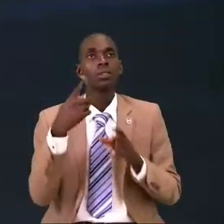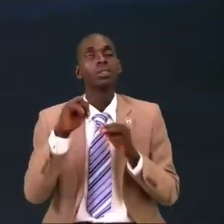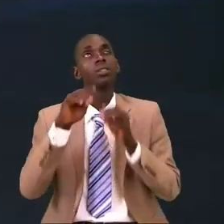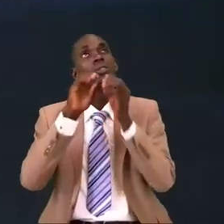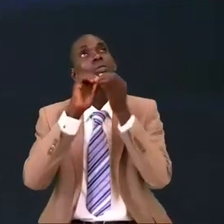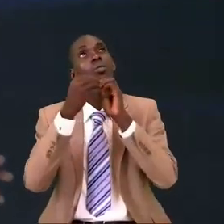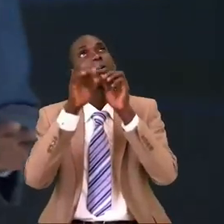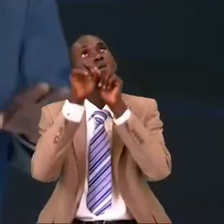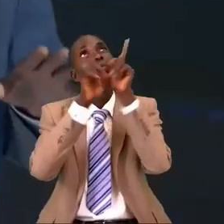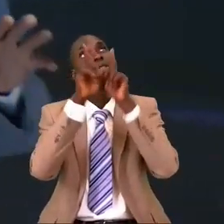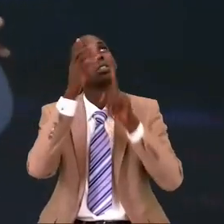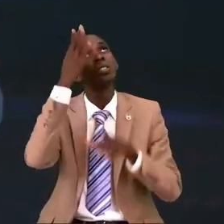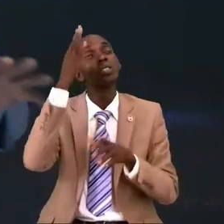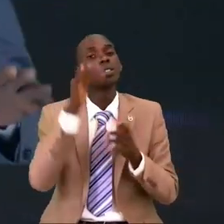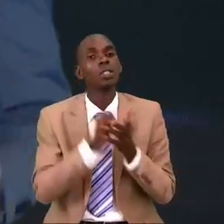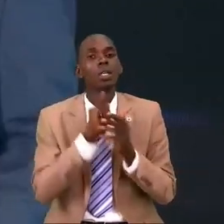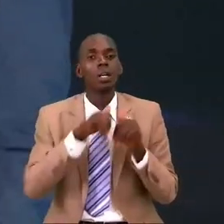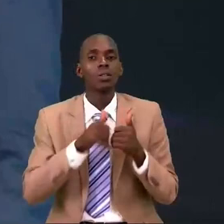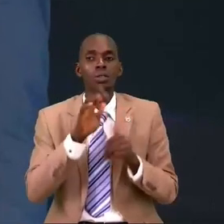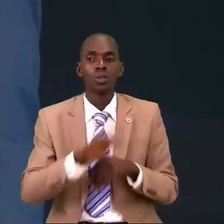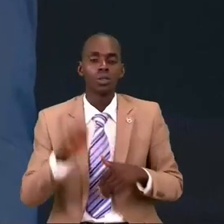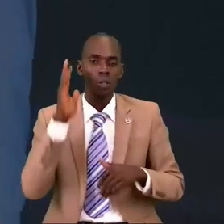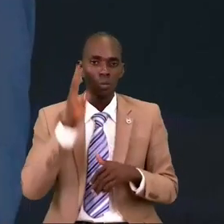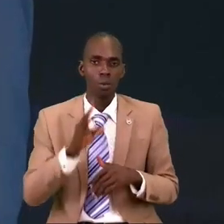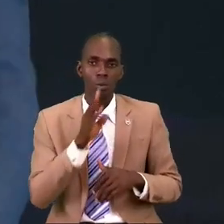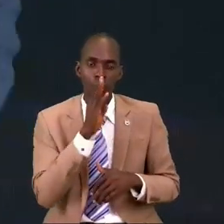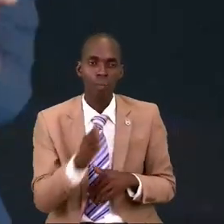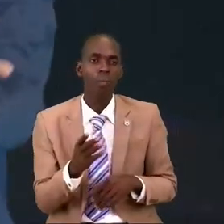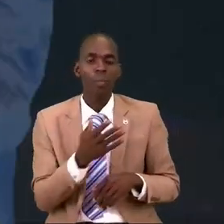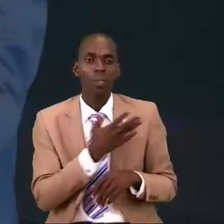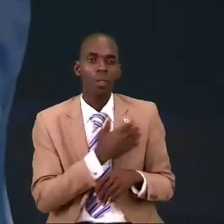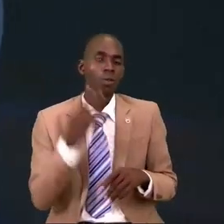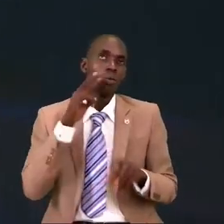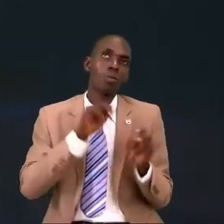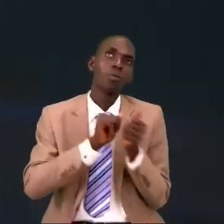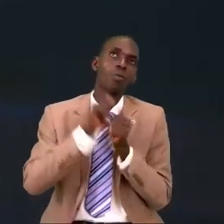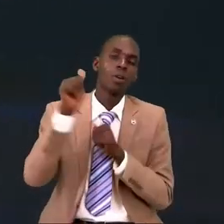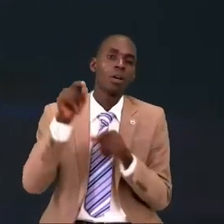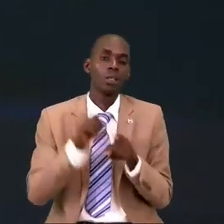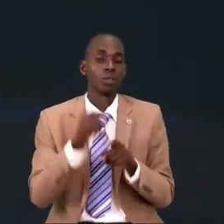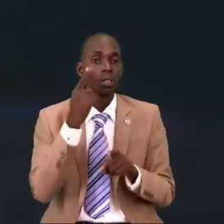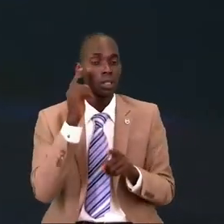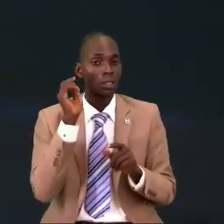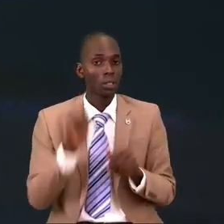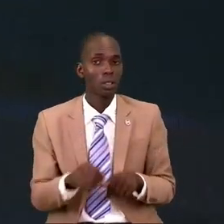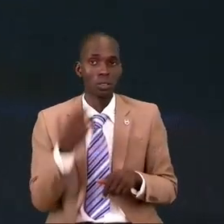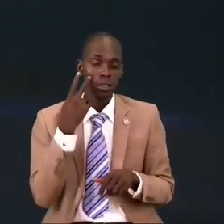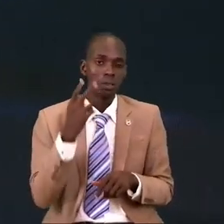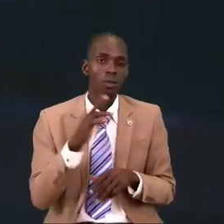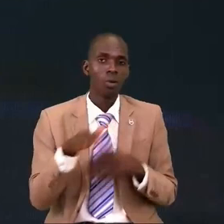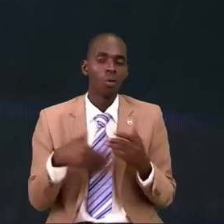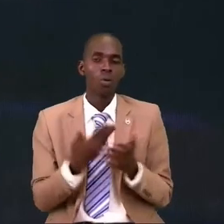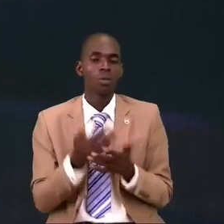loin que tes yeux pourront voir. Cela, je te donne cela en possession à toi et à ta descendance. Et il a appelé